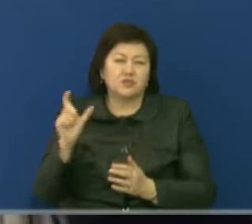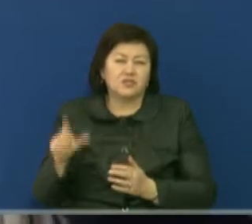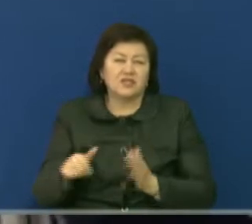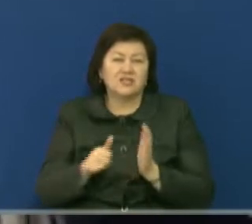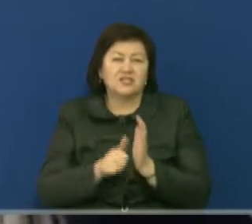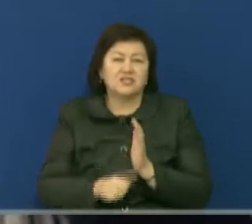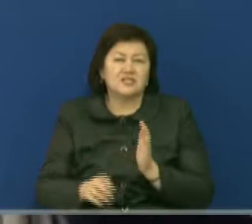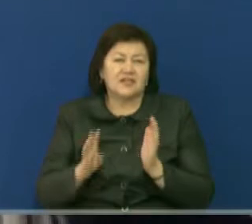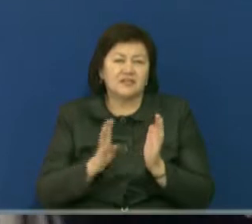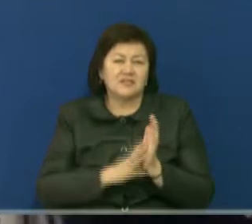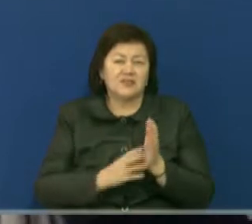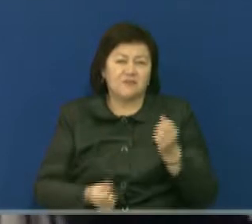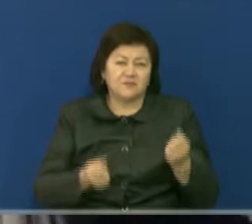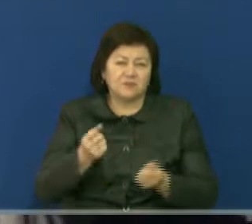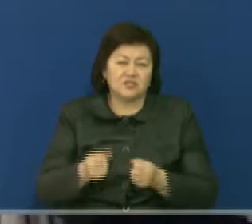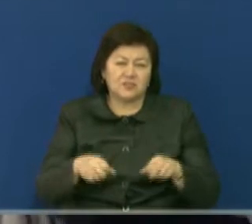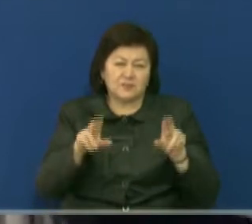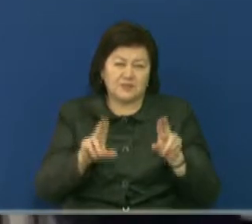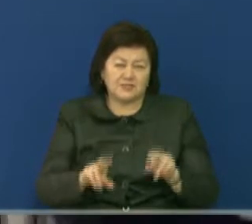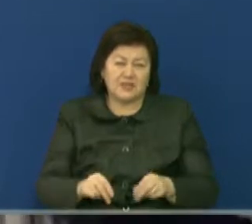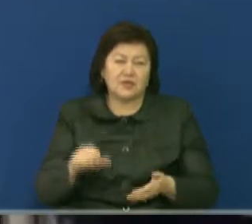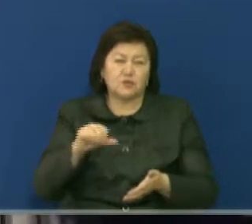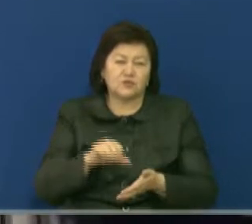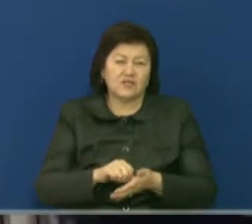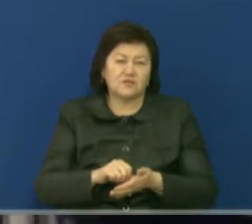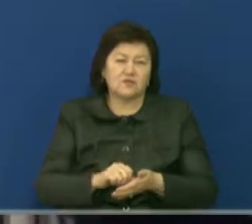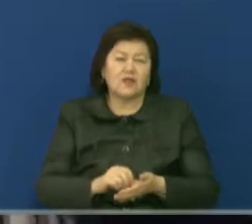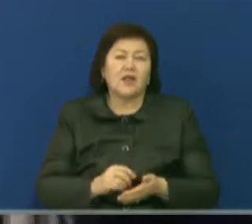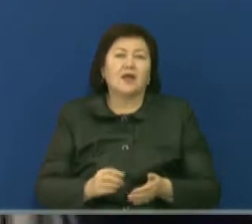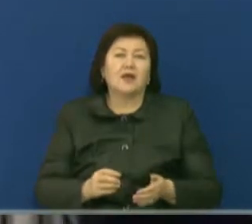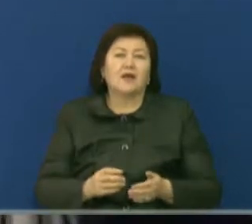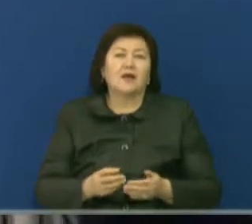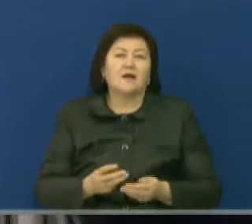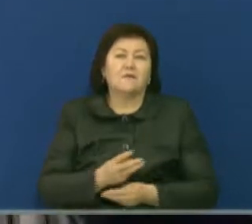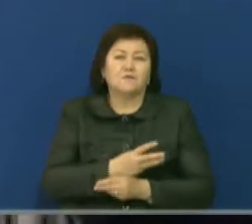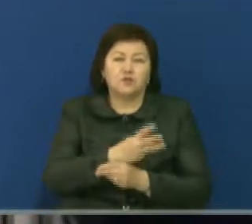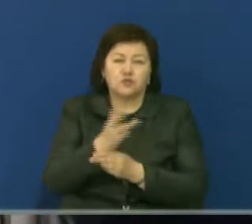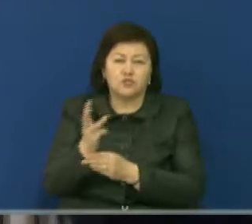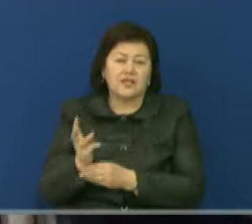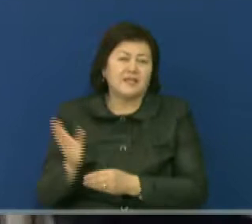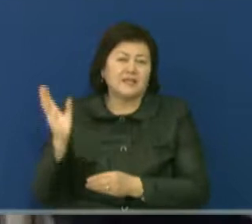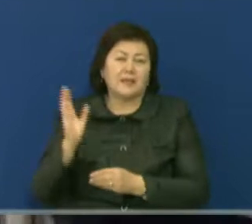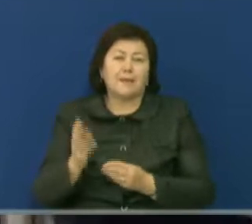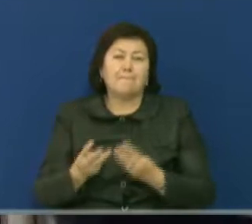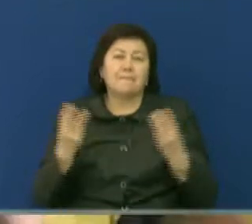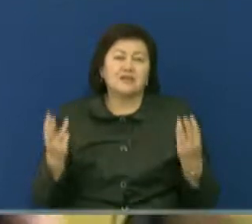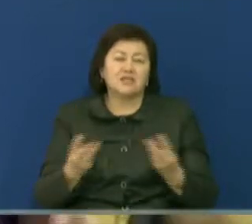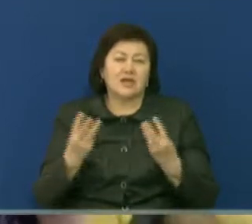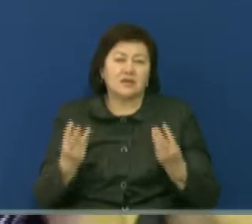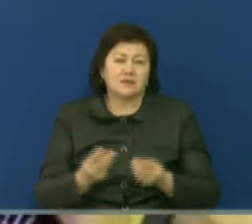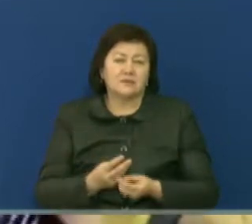69 единиц техники. ДЧС, ВКО, лесников, местных исполнительных органов и сотрудников